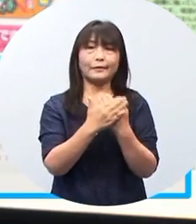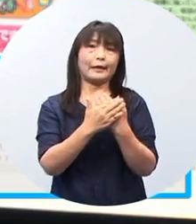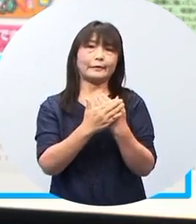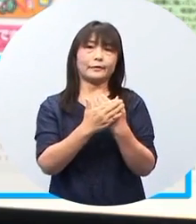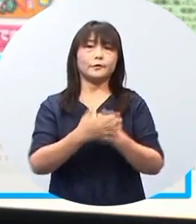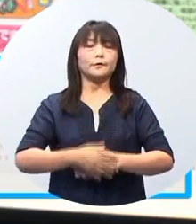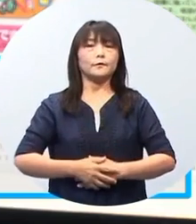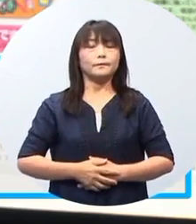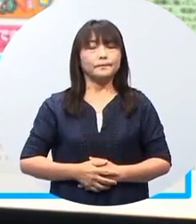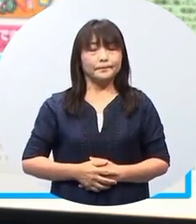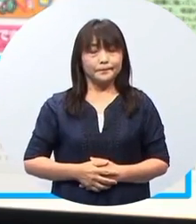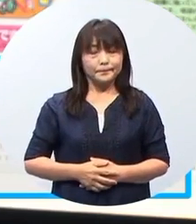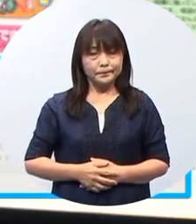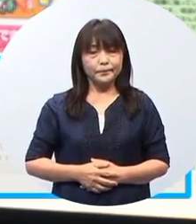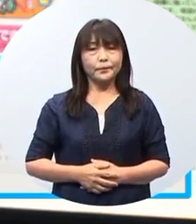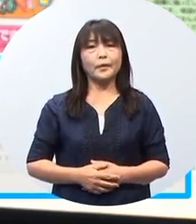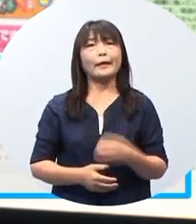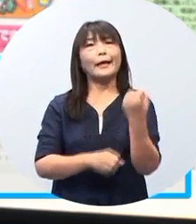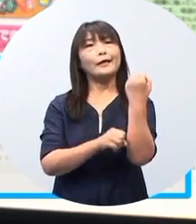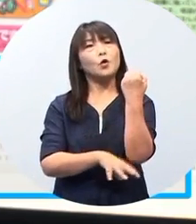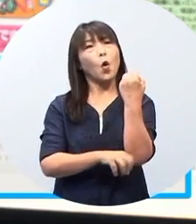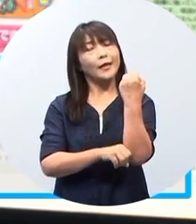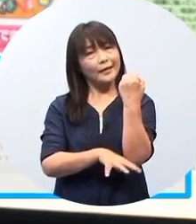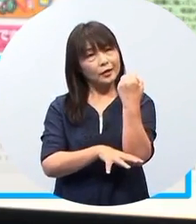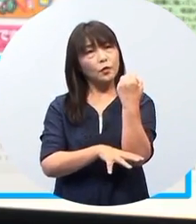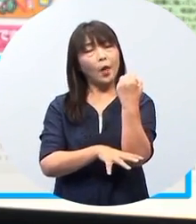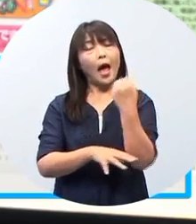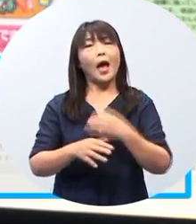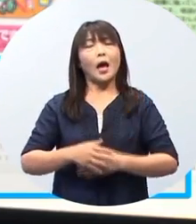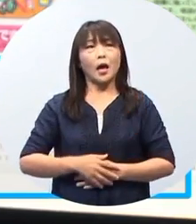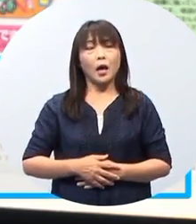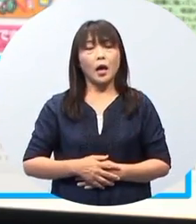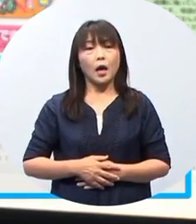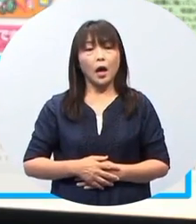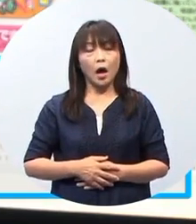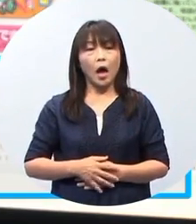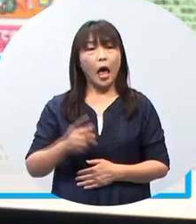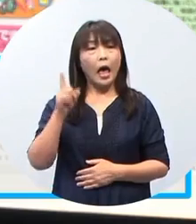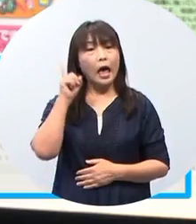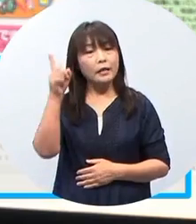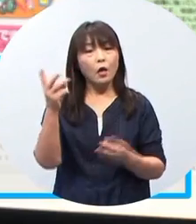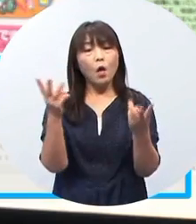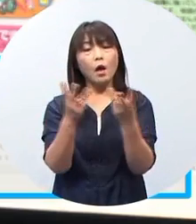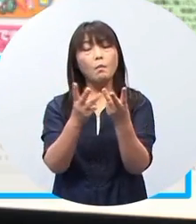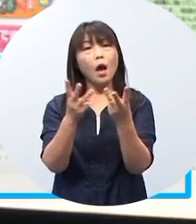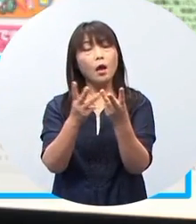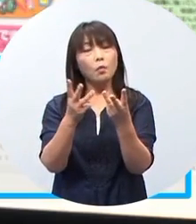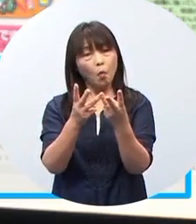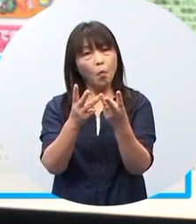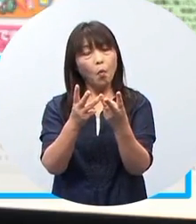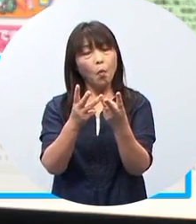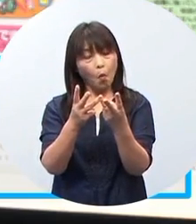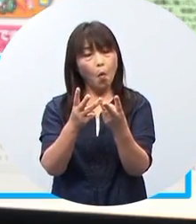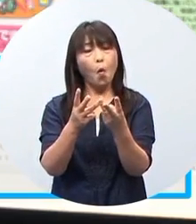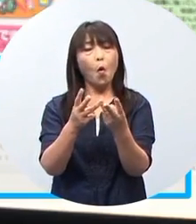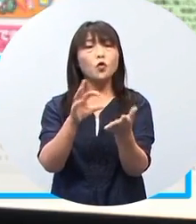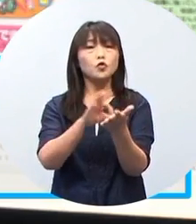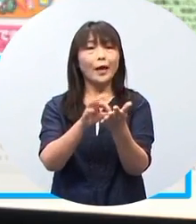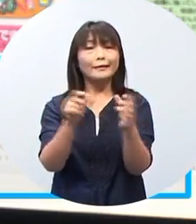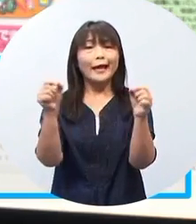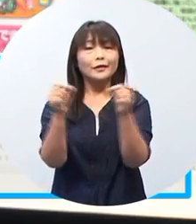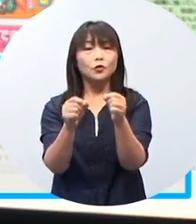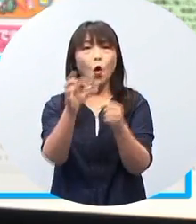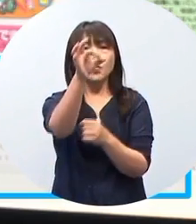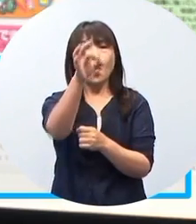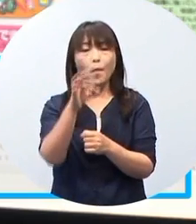。基本的にはその段階では電話番号なんかを使ってショートメールのような形で請求をしてくる